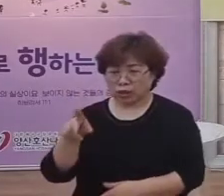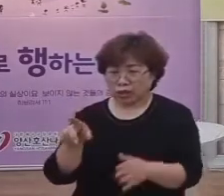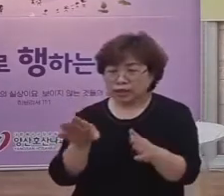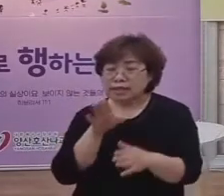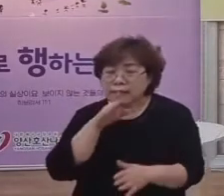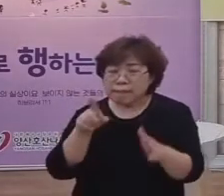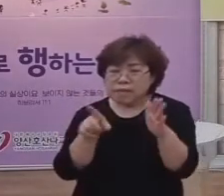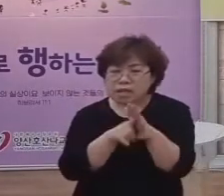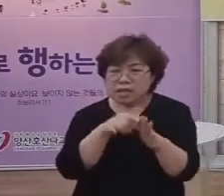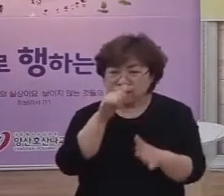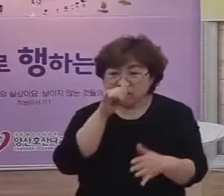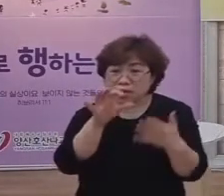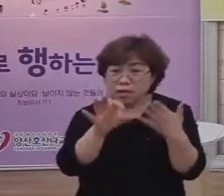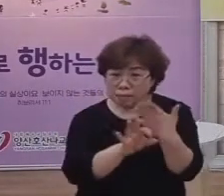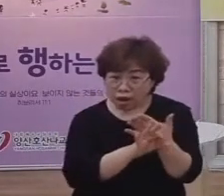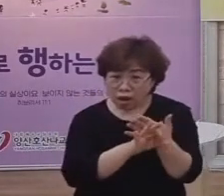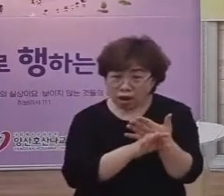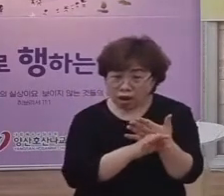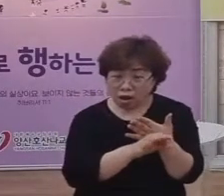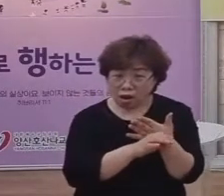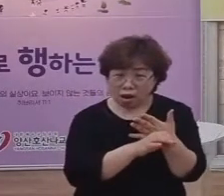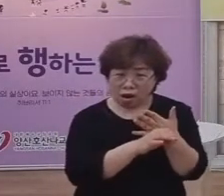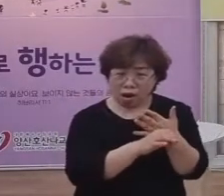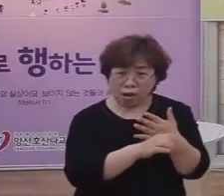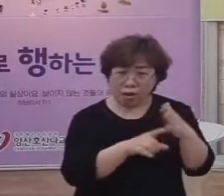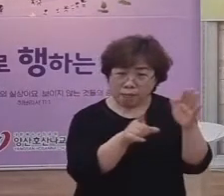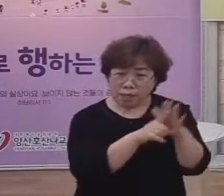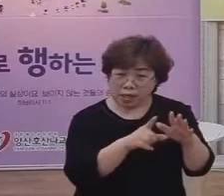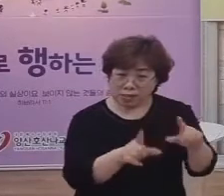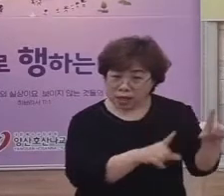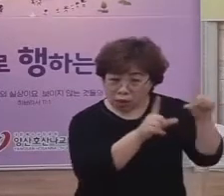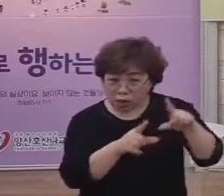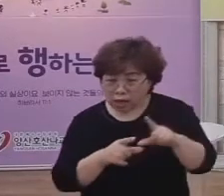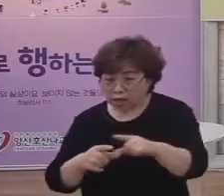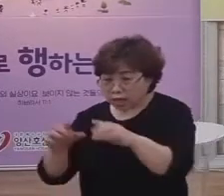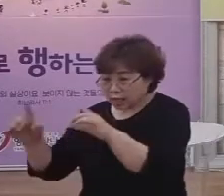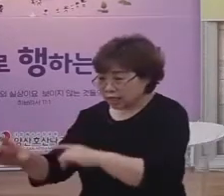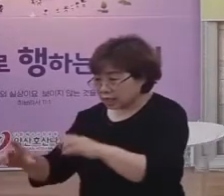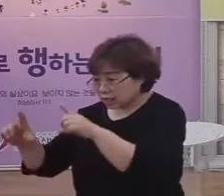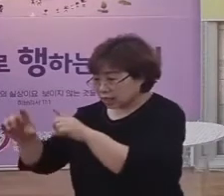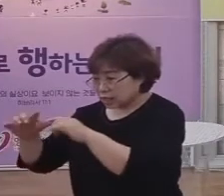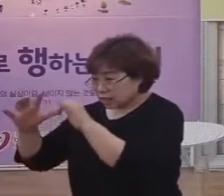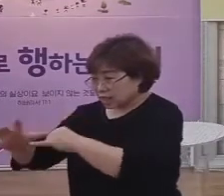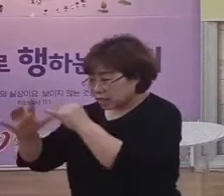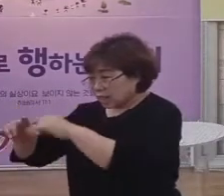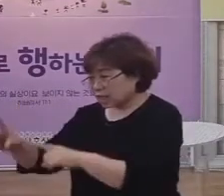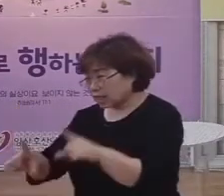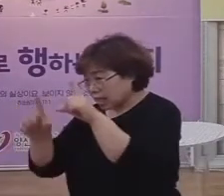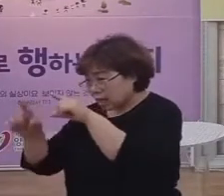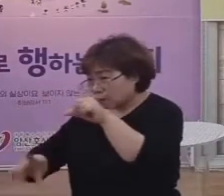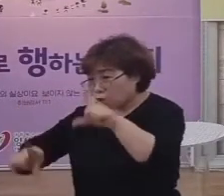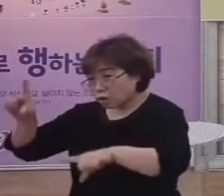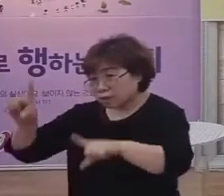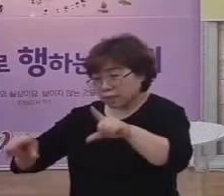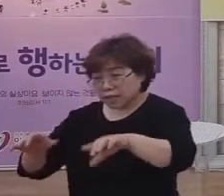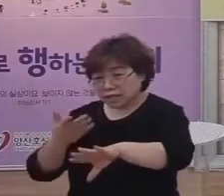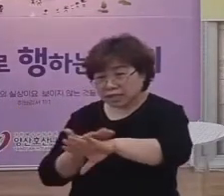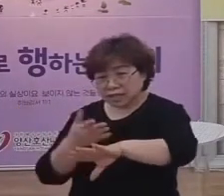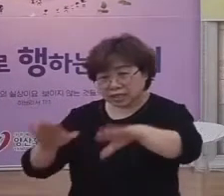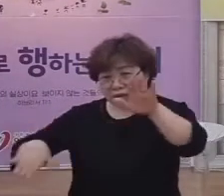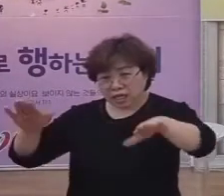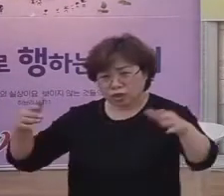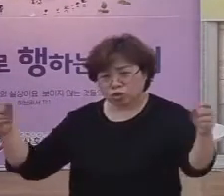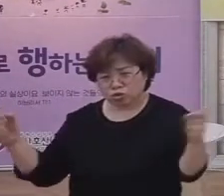차이를 줄여나갈 수 있다. 이 원리를 계속해서 강조하고 있습니다. 여러분, 그럼 왜 참 믿음이 있으면 이